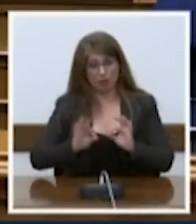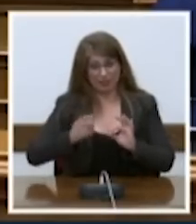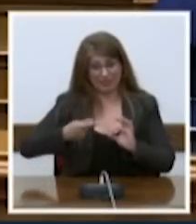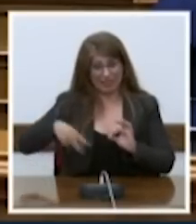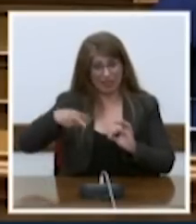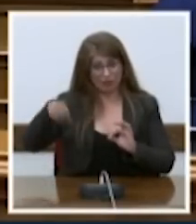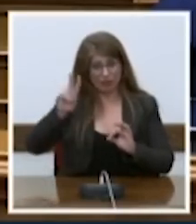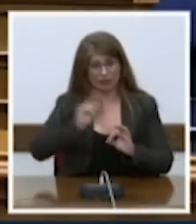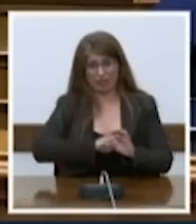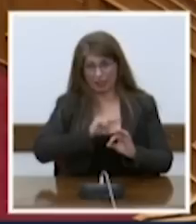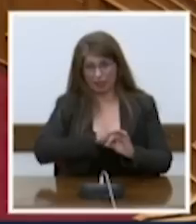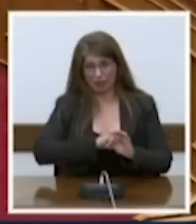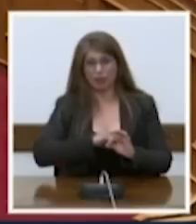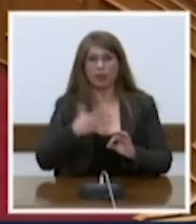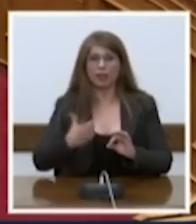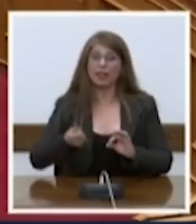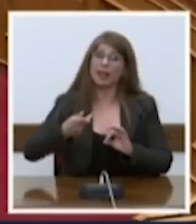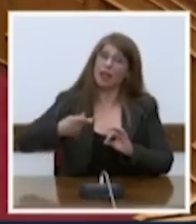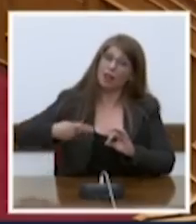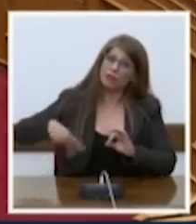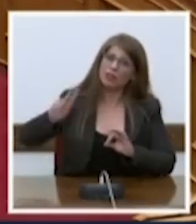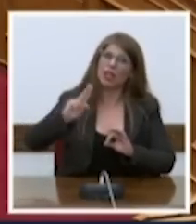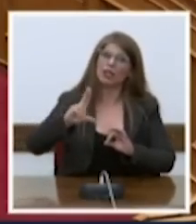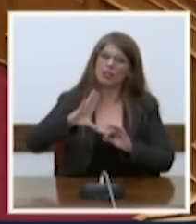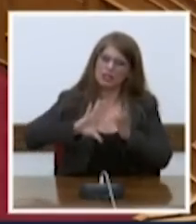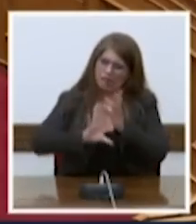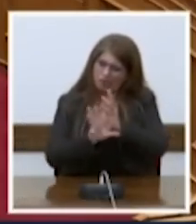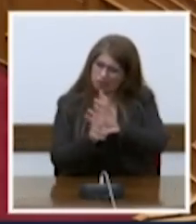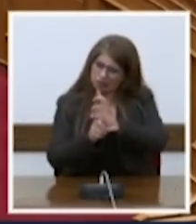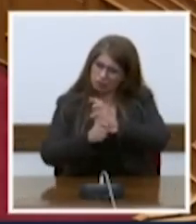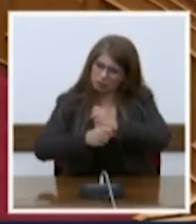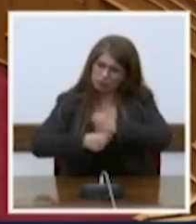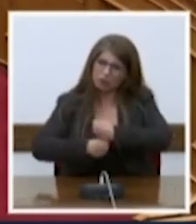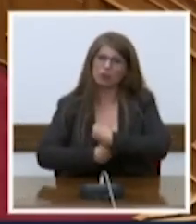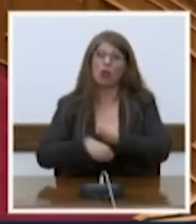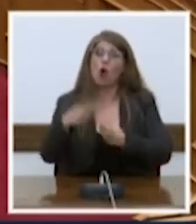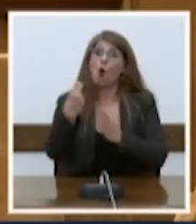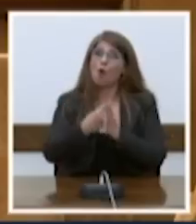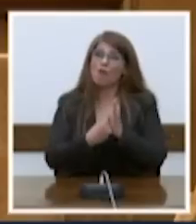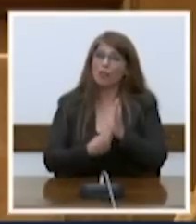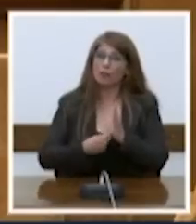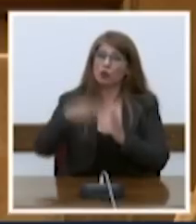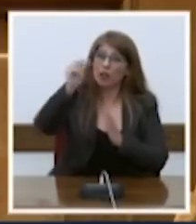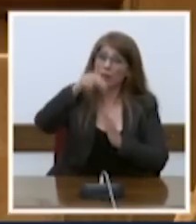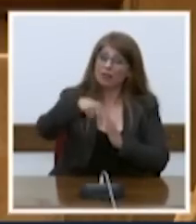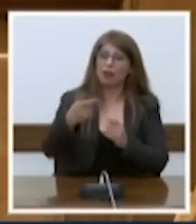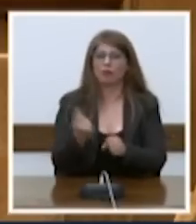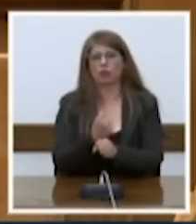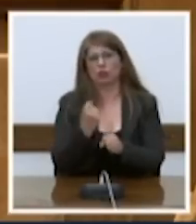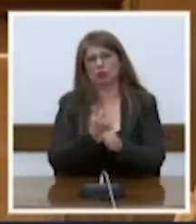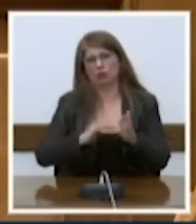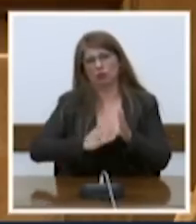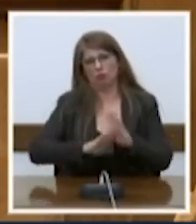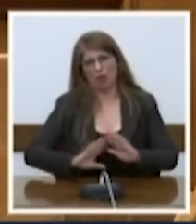τα κέρδη είναι να αυξάνεται το ξεζούμισμα, ο βαθμός εκμετάλλευσης των εργαζομένων. Και αυτό